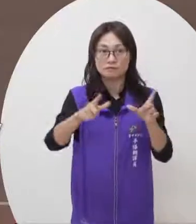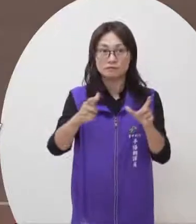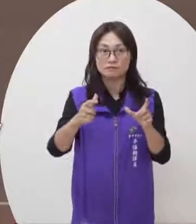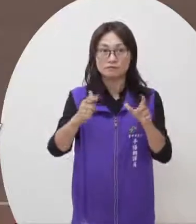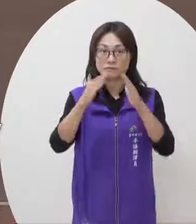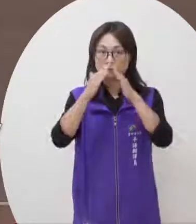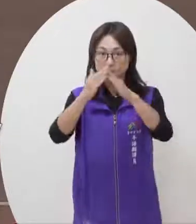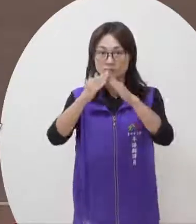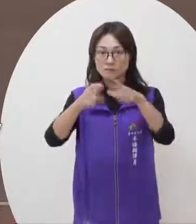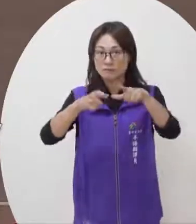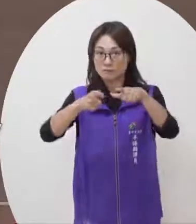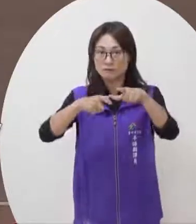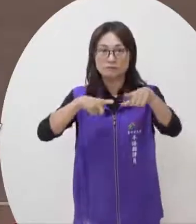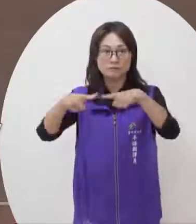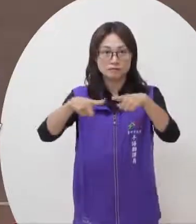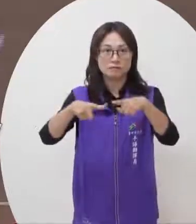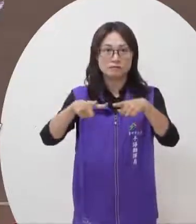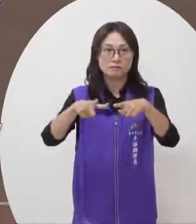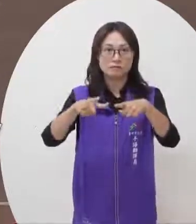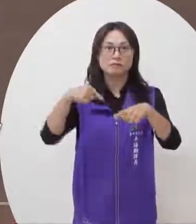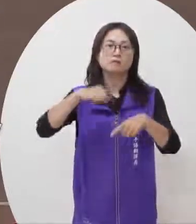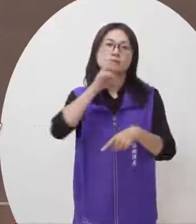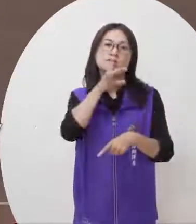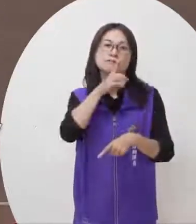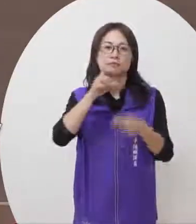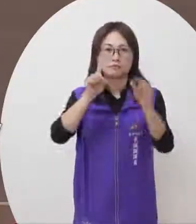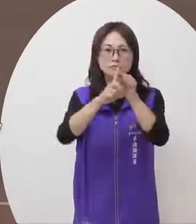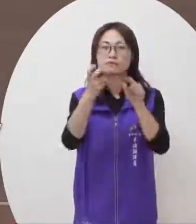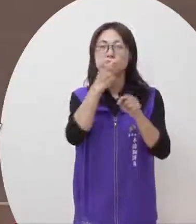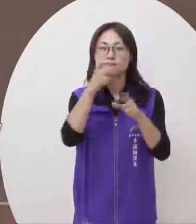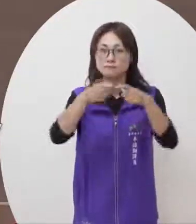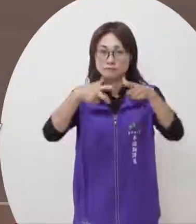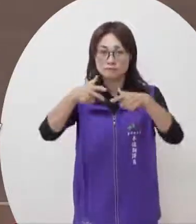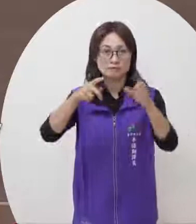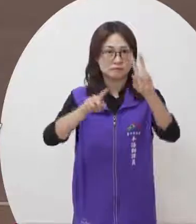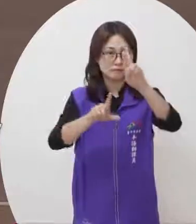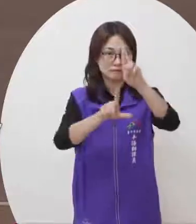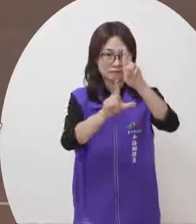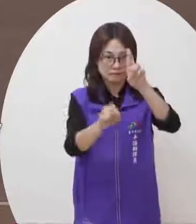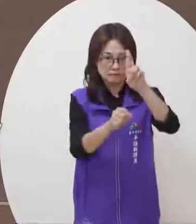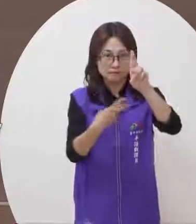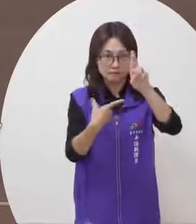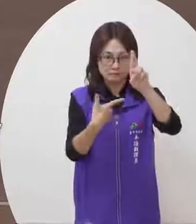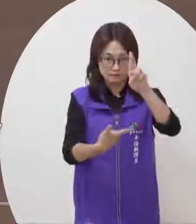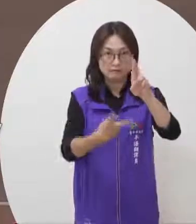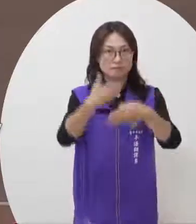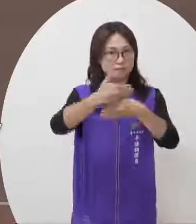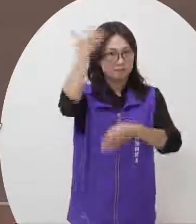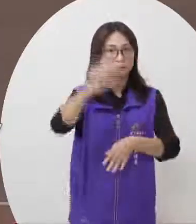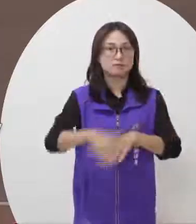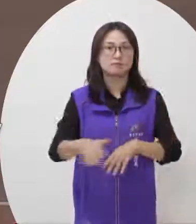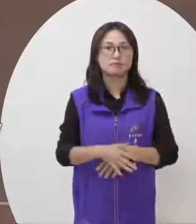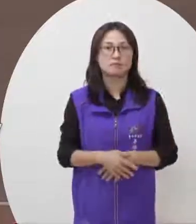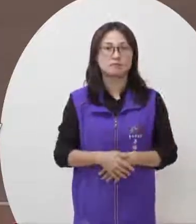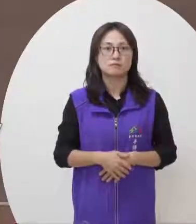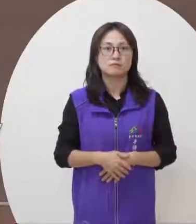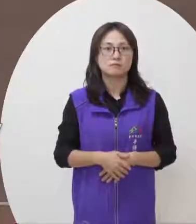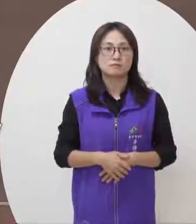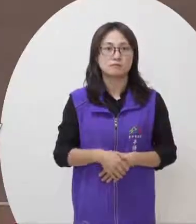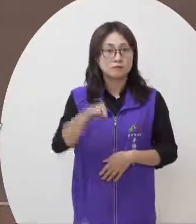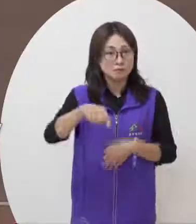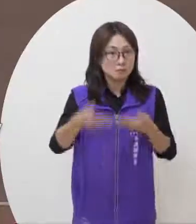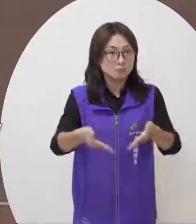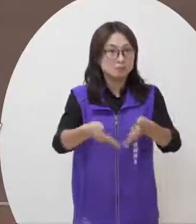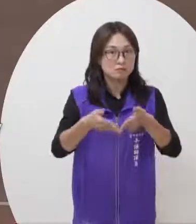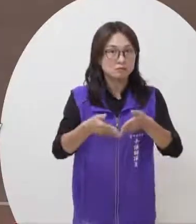公园就是中央公园呢，我们12月6号要开幕。我上任很重要一个工作，每当开工